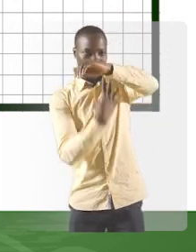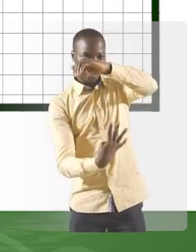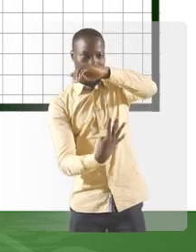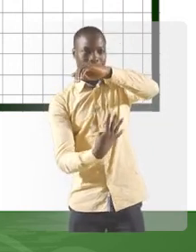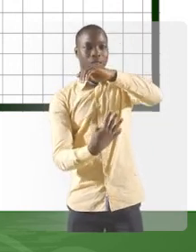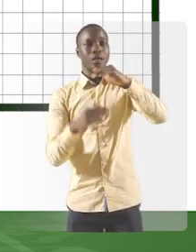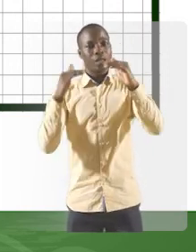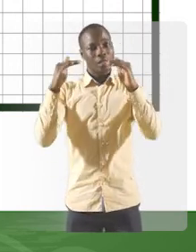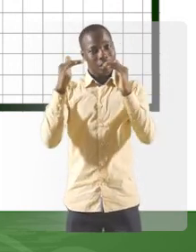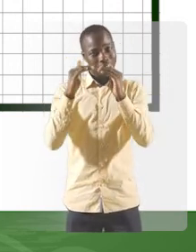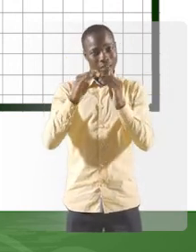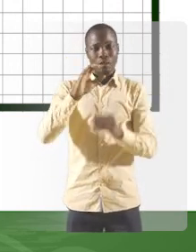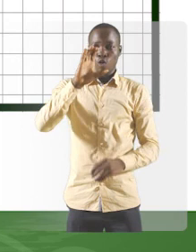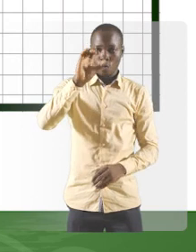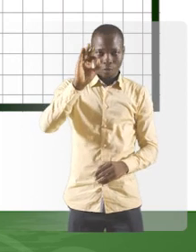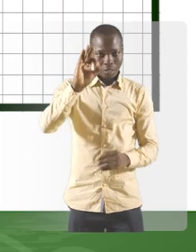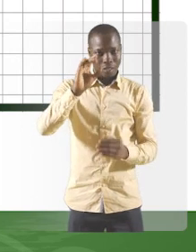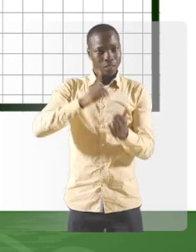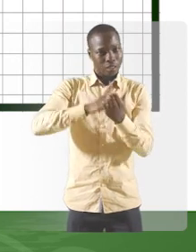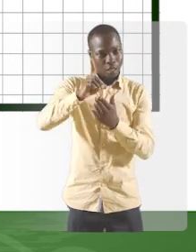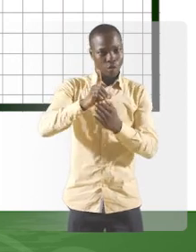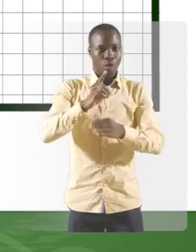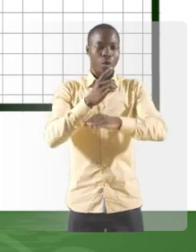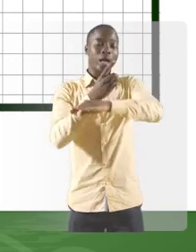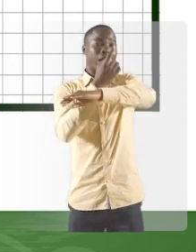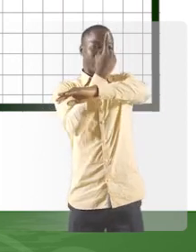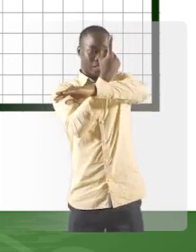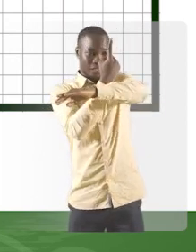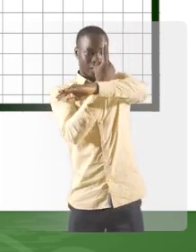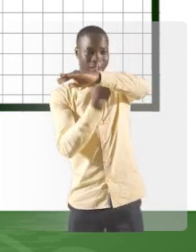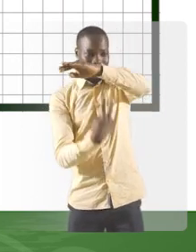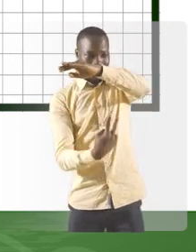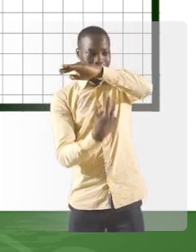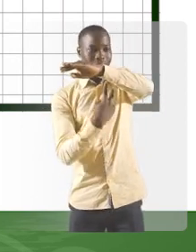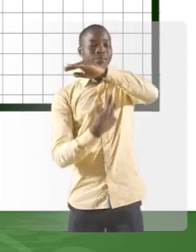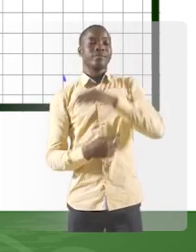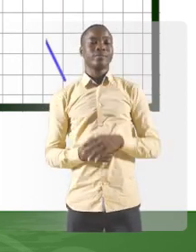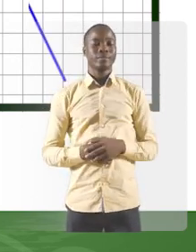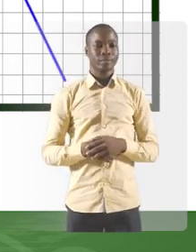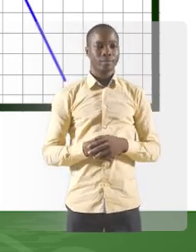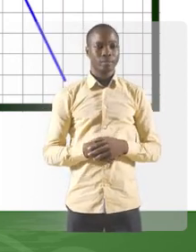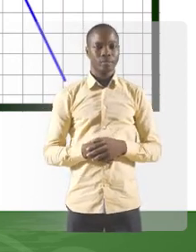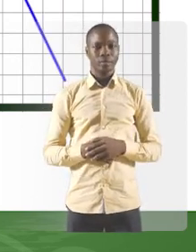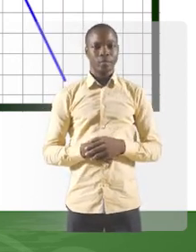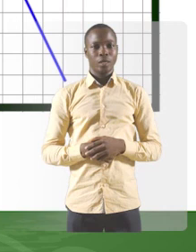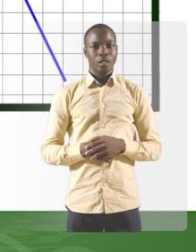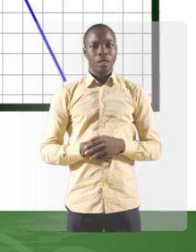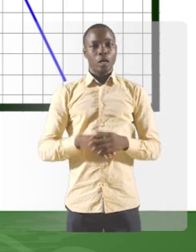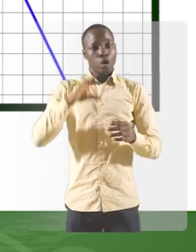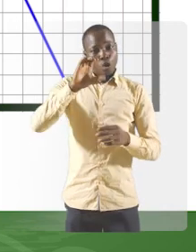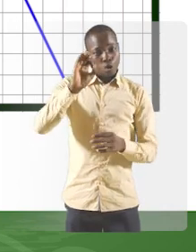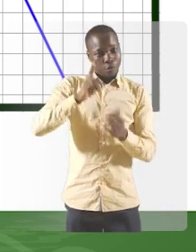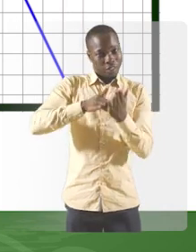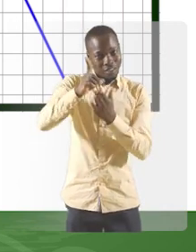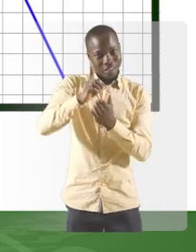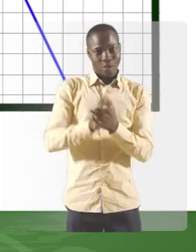4. Et finalement, le coefficient directeur de la droite AB est 1,5. Le coefficient directeur de